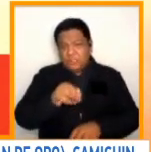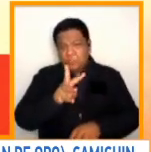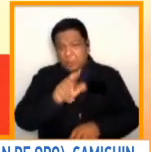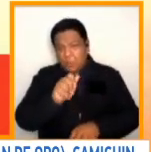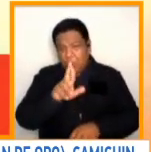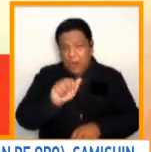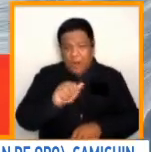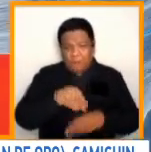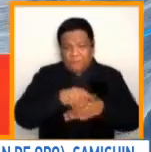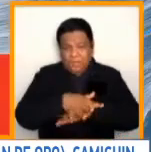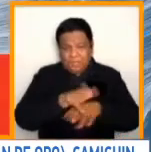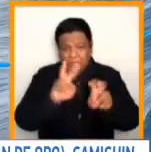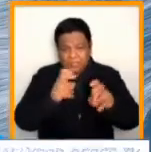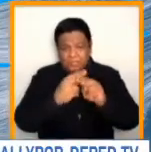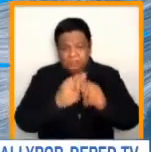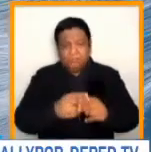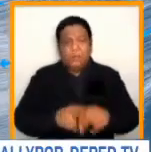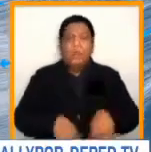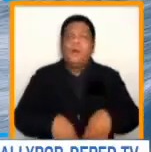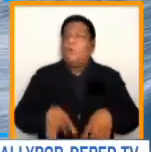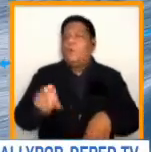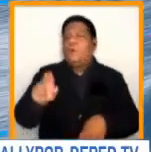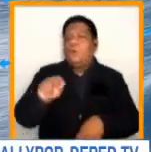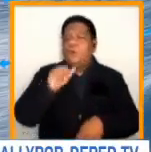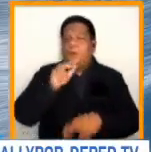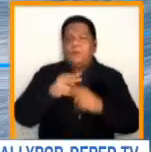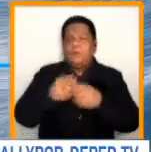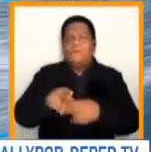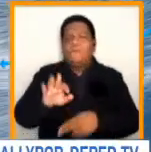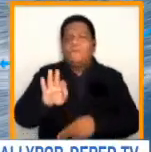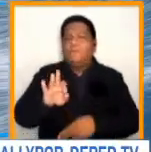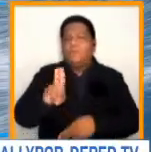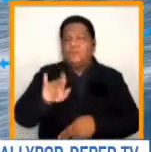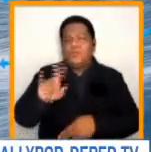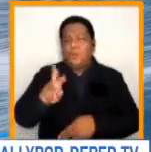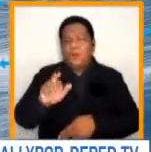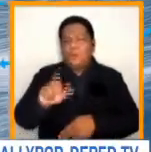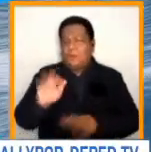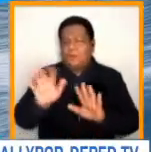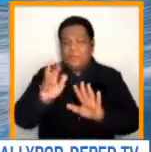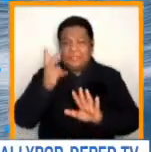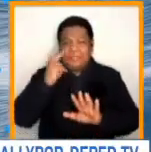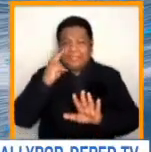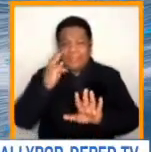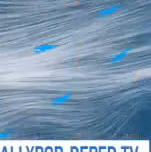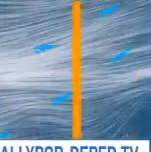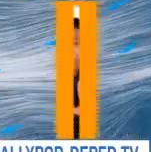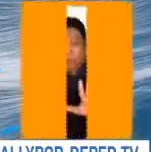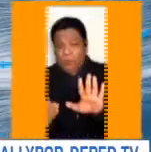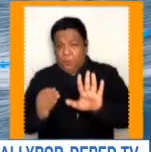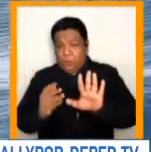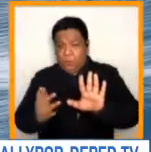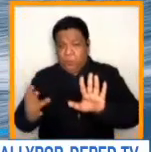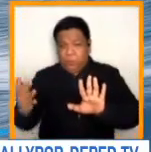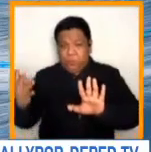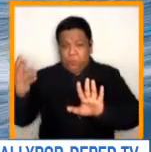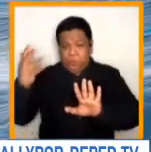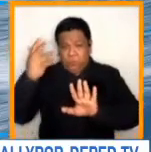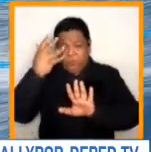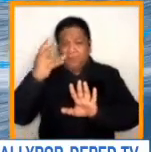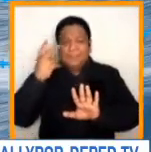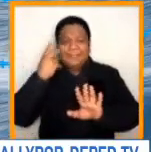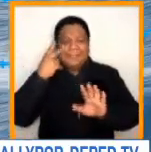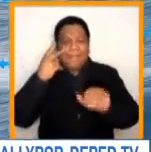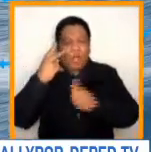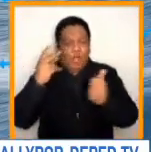Connie, hindi Fujiwara effect ang tawag dyan. Kung hindi ko makikita nyo, yung wind map, merong isang mas malaking weather system, Connie, na nandito sa May Pacific